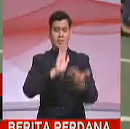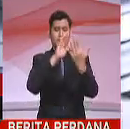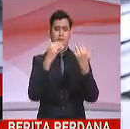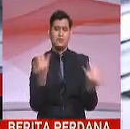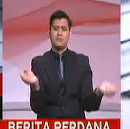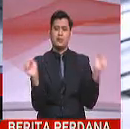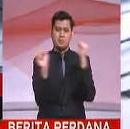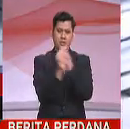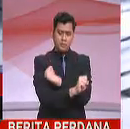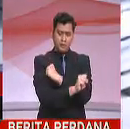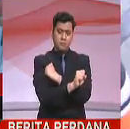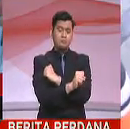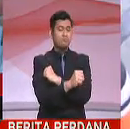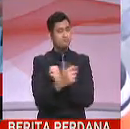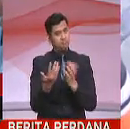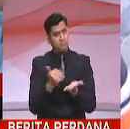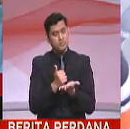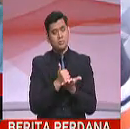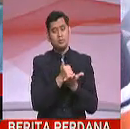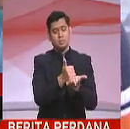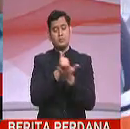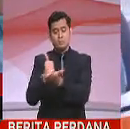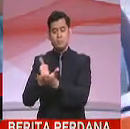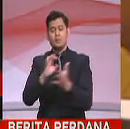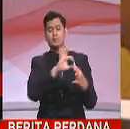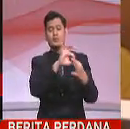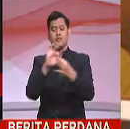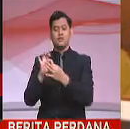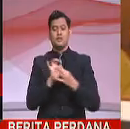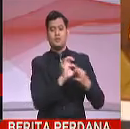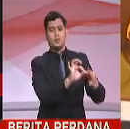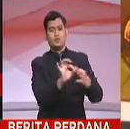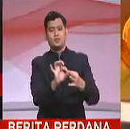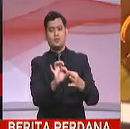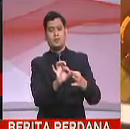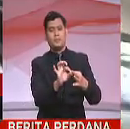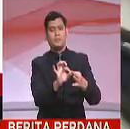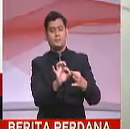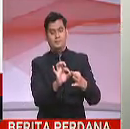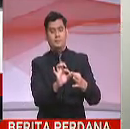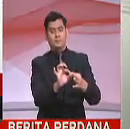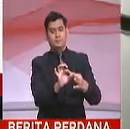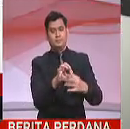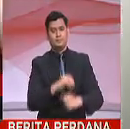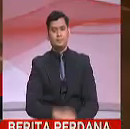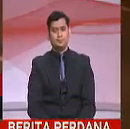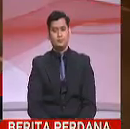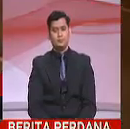mencabar serta terus berganding bahu fokus dalam mencari kata sepakat untuk satu-satu bencana.